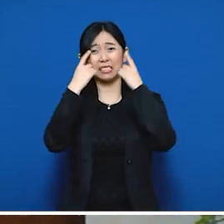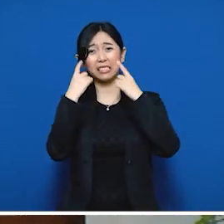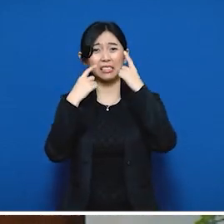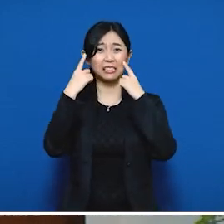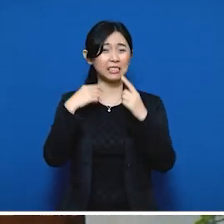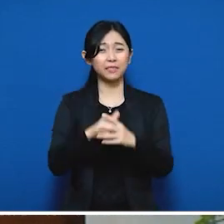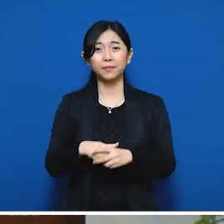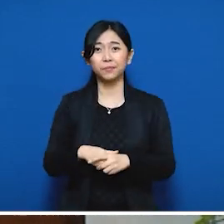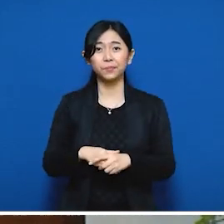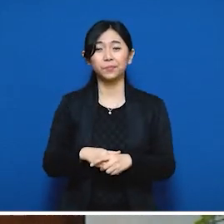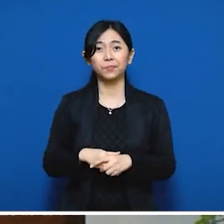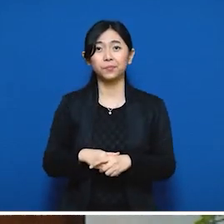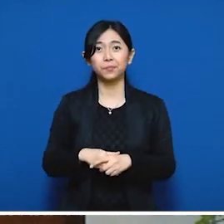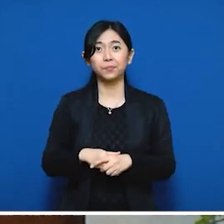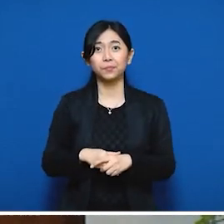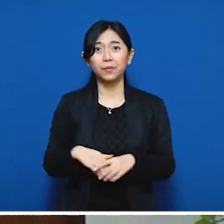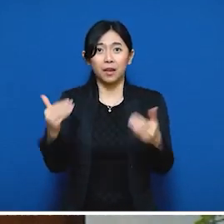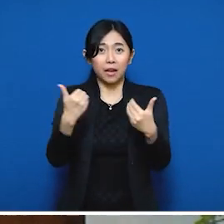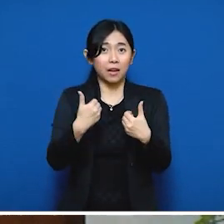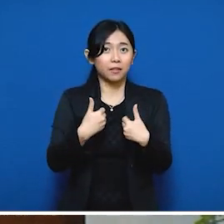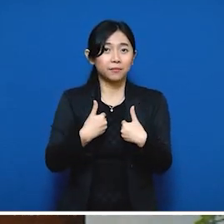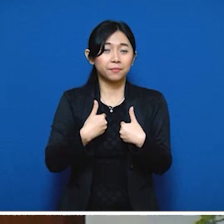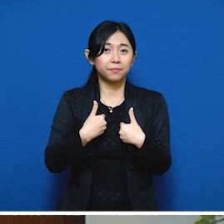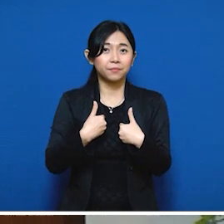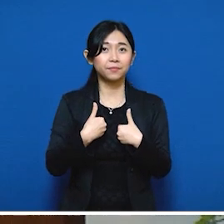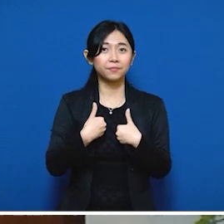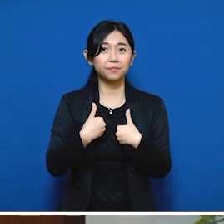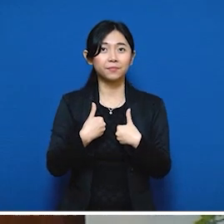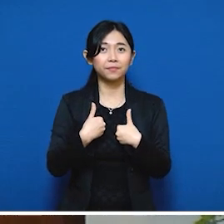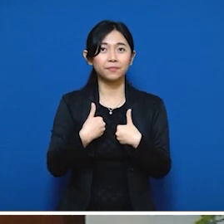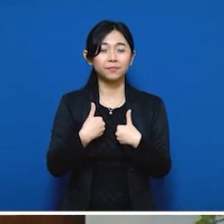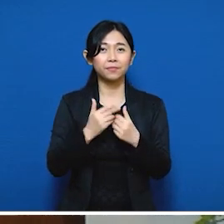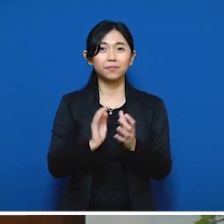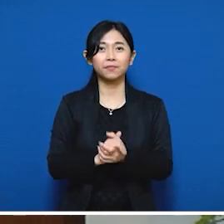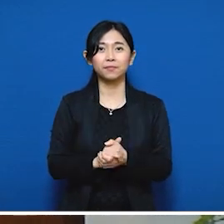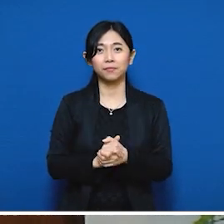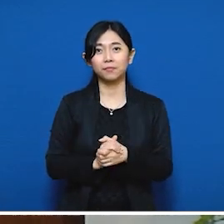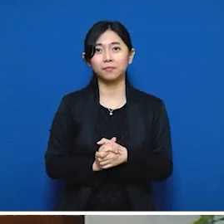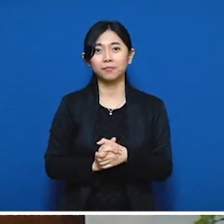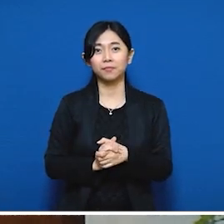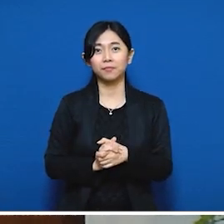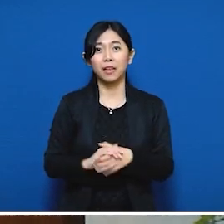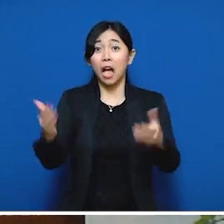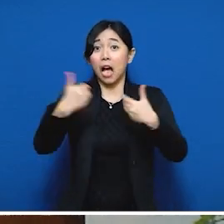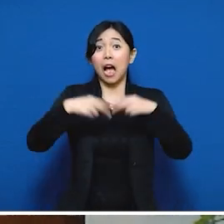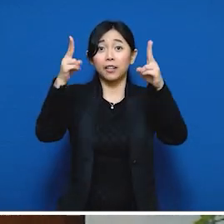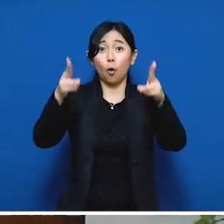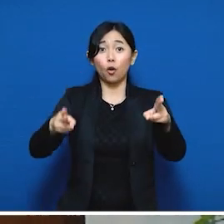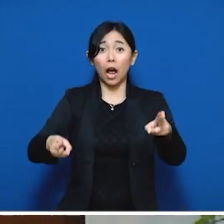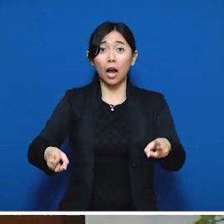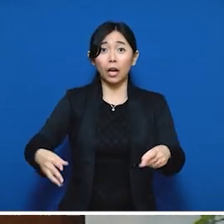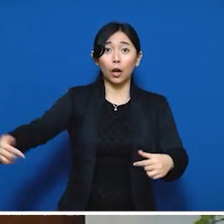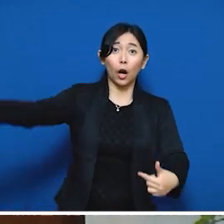Ada orang yang kerasukan setan